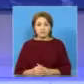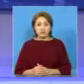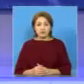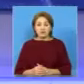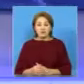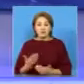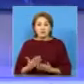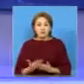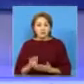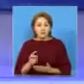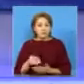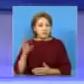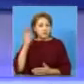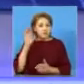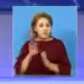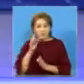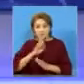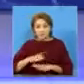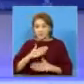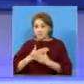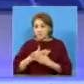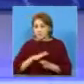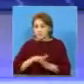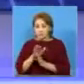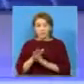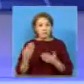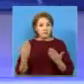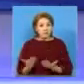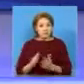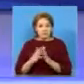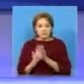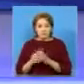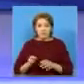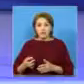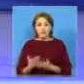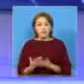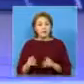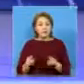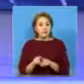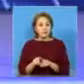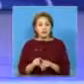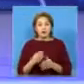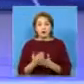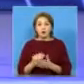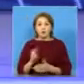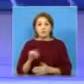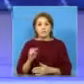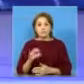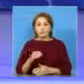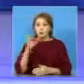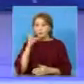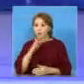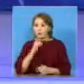Отрадно, что концепция слышащего государства активно исполняется даже в сельской местности. Так, в населенном пункте Хосестек